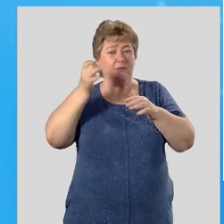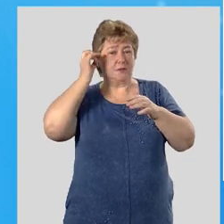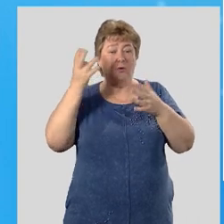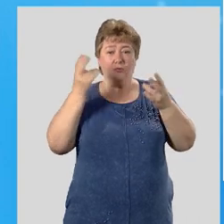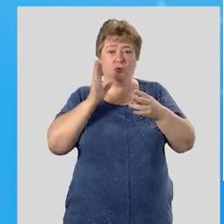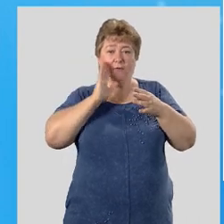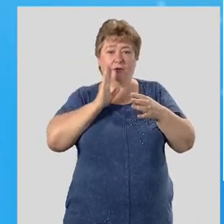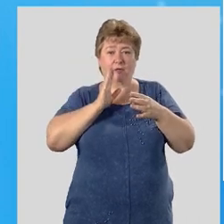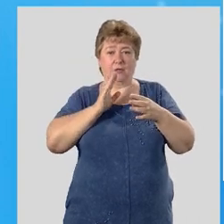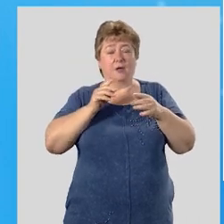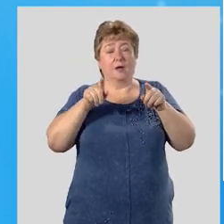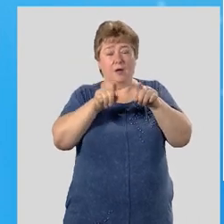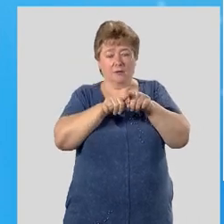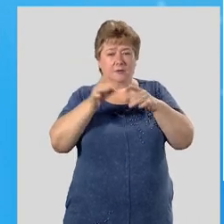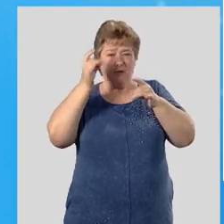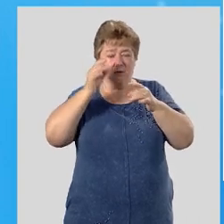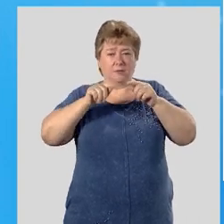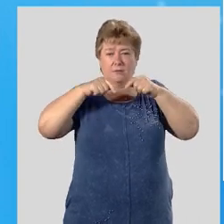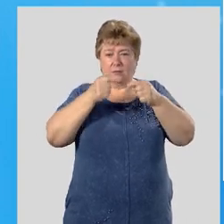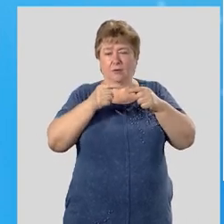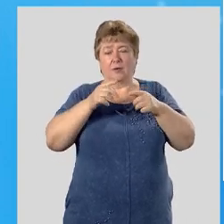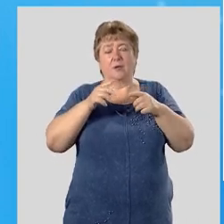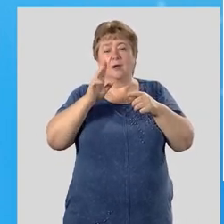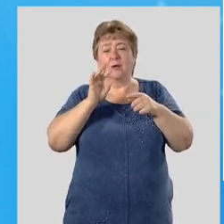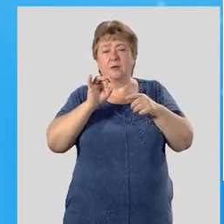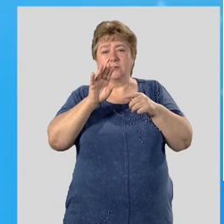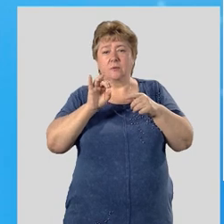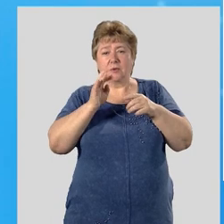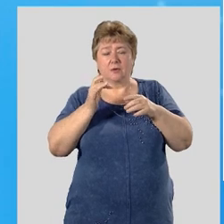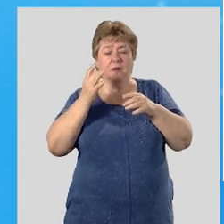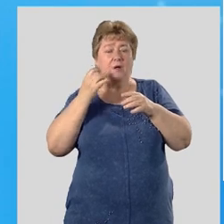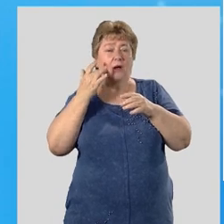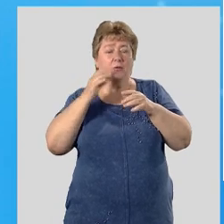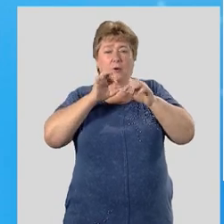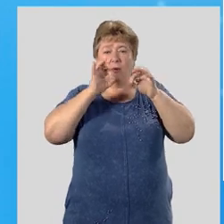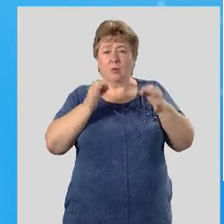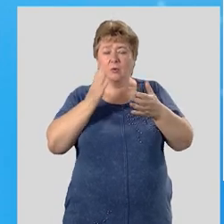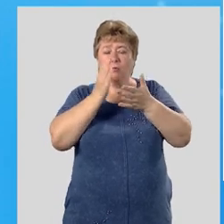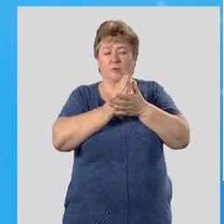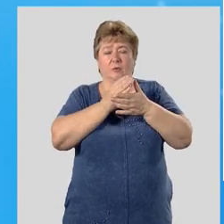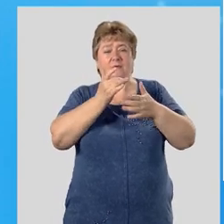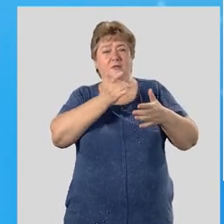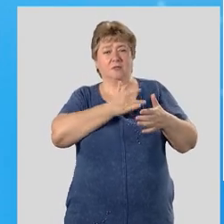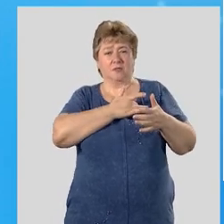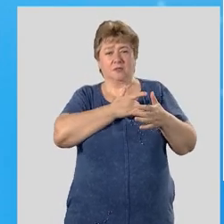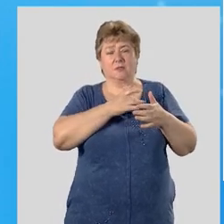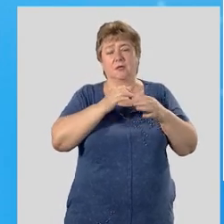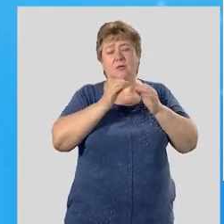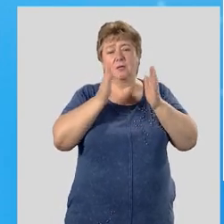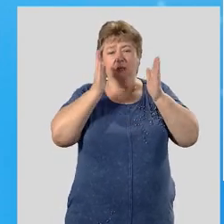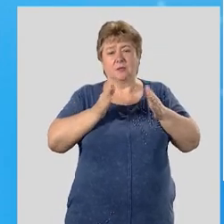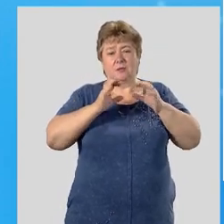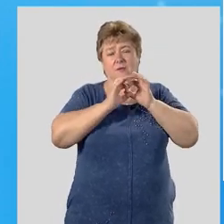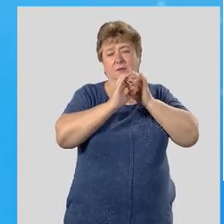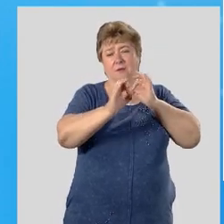«нужна вода». Также сигнал могут подавать волюморецепторы, рецепторы объема, расположенные в правом предсердии и стенках